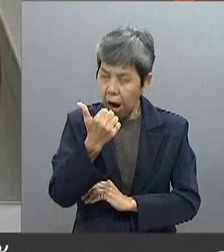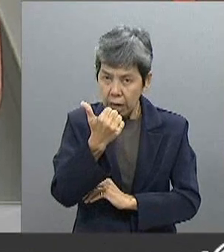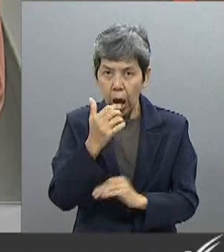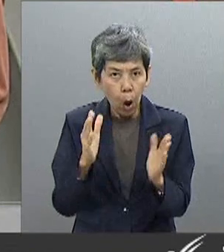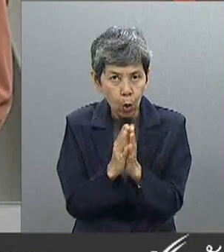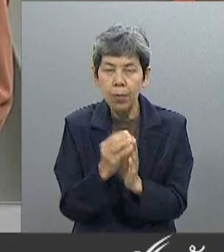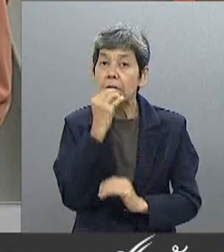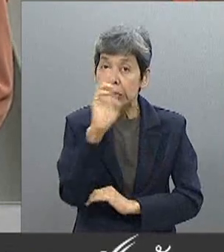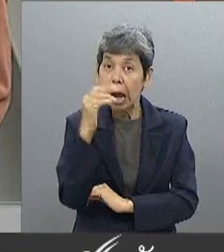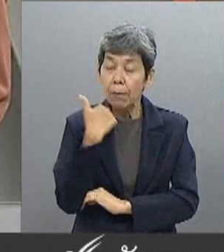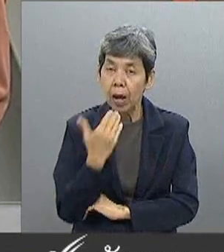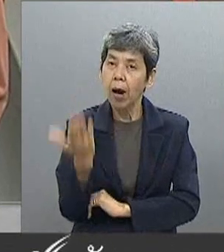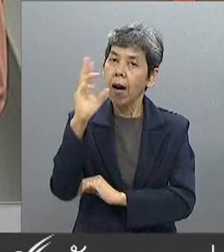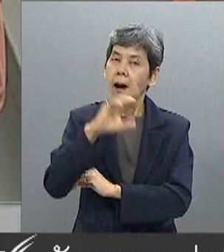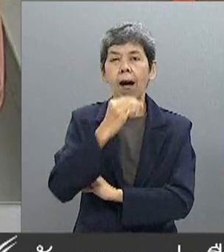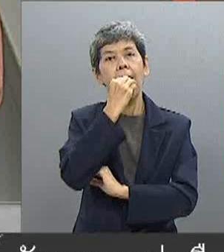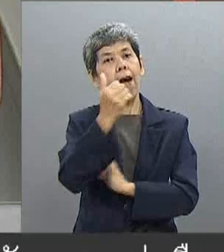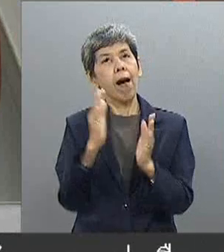สอบถามราคานี้บอกว่าไม่ใช่แค่เช้าอาหารค่ำด้วยบางแห่งรับเลยค่ะบอกว่ารวมมื้อกลางวันด้วยก็เรียกว่า3